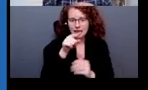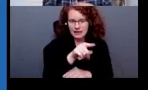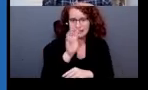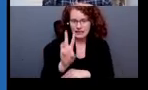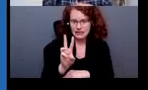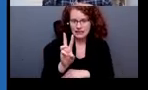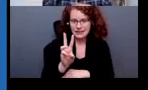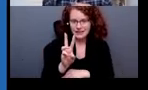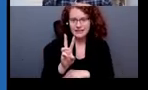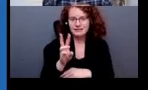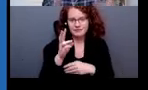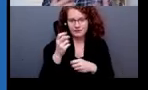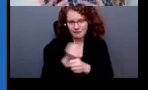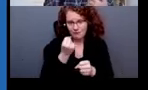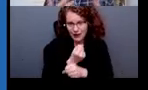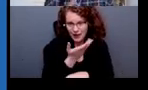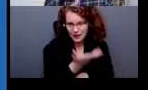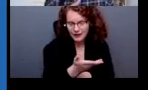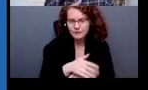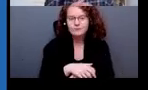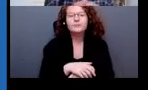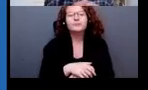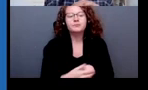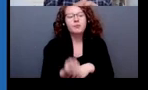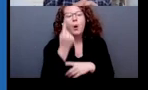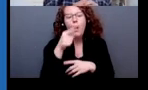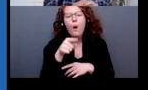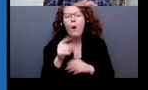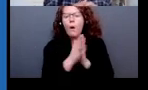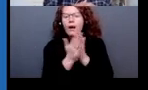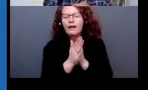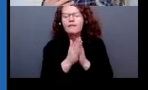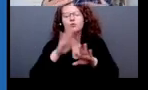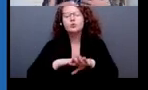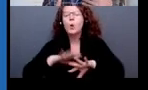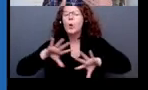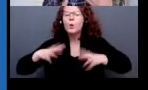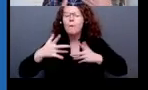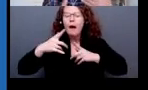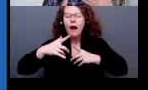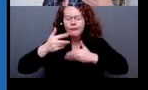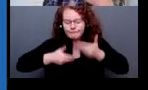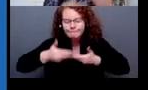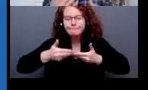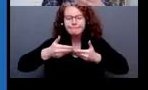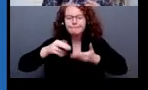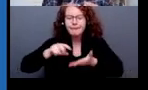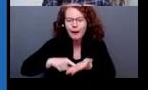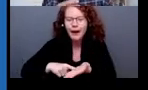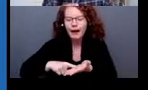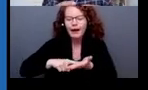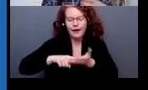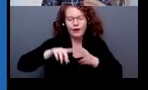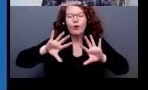recherche, et l'un des fanzines traite des gestes de la réparation, donc d'effectuer en